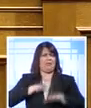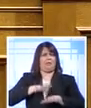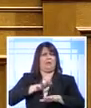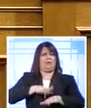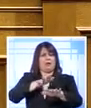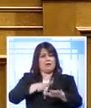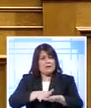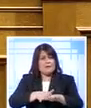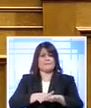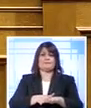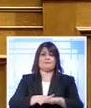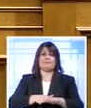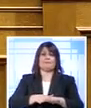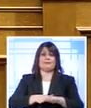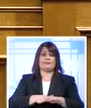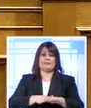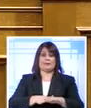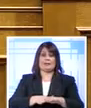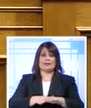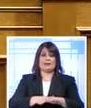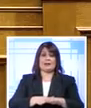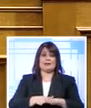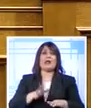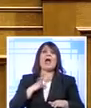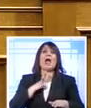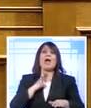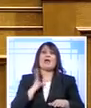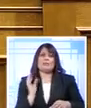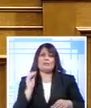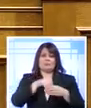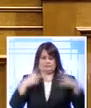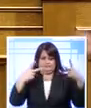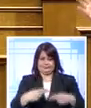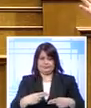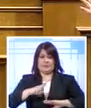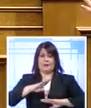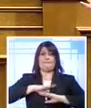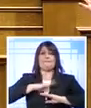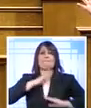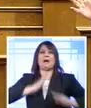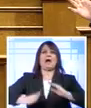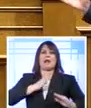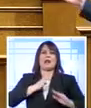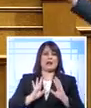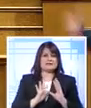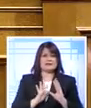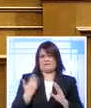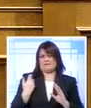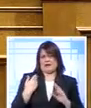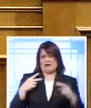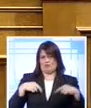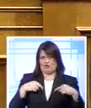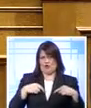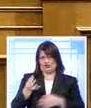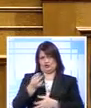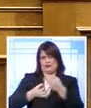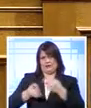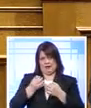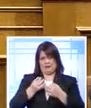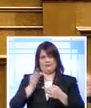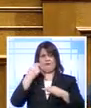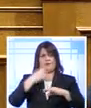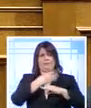κινδυνεύει από τη λαϊκή παρέλαση, από τη λαϊκή παρέμβαση στις παρελάσεις. Μας είπε ο κ. Πρωθυπουργός πριν στην ομιλία του στους βουλευτές του ΠΑΣΟΚ